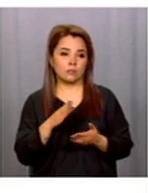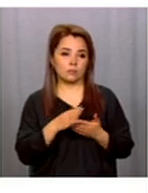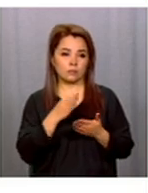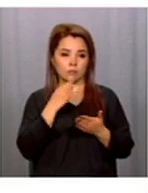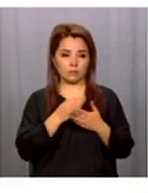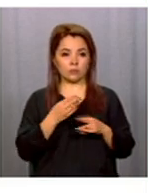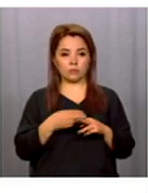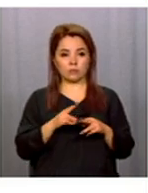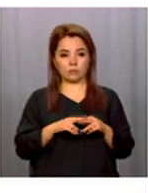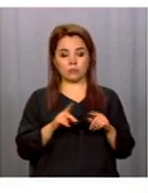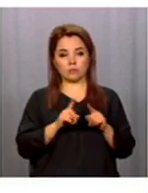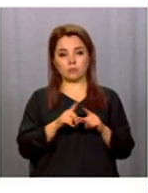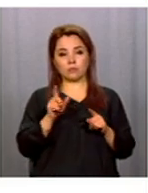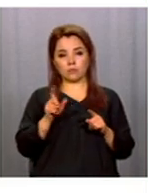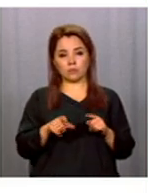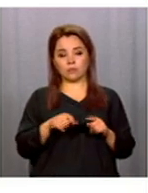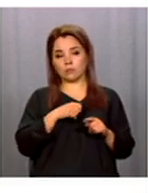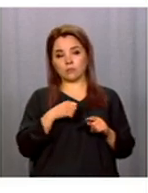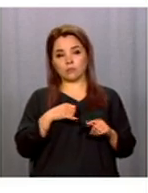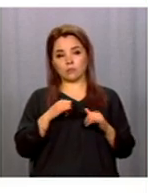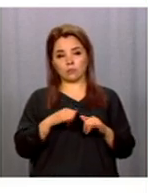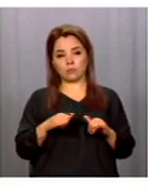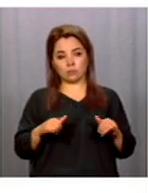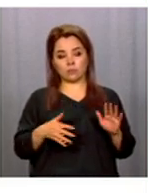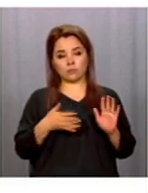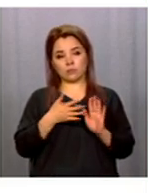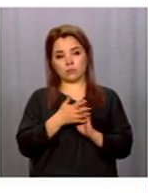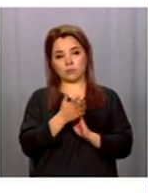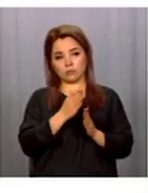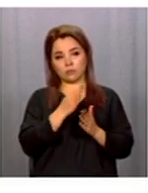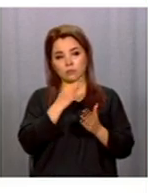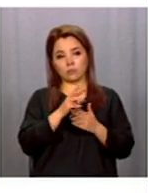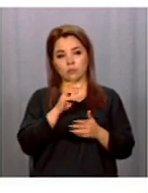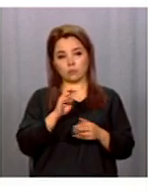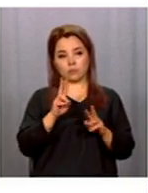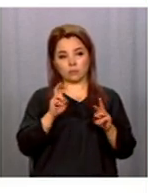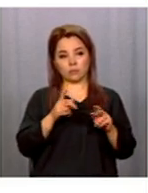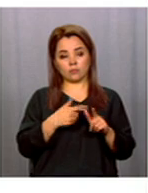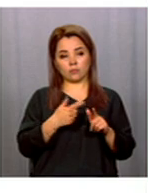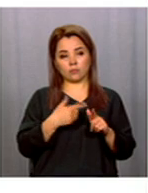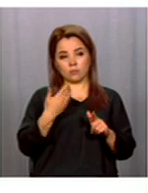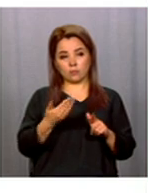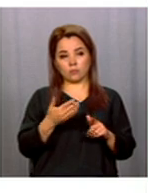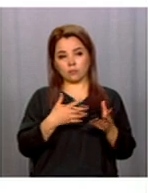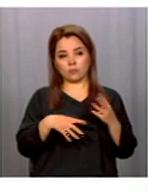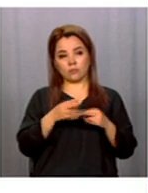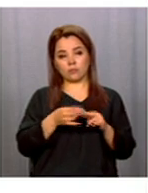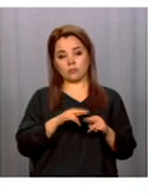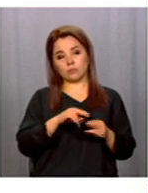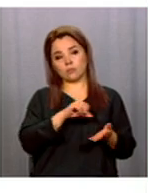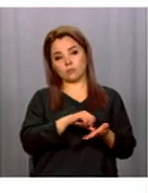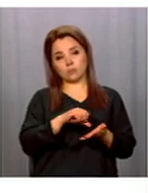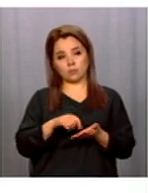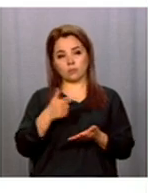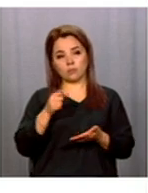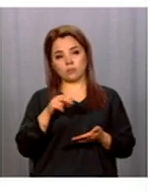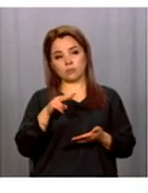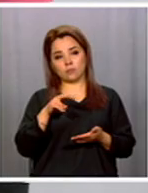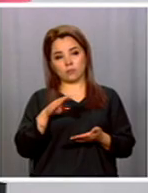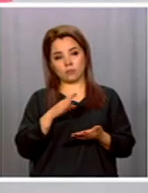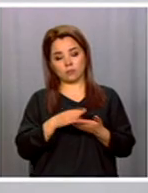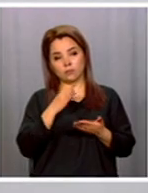болғандықтан, олардан өніп өскен, яғни мүктердің де барлық мүшелері гаплоидты